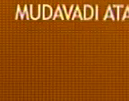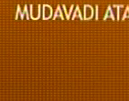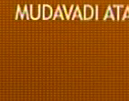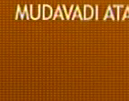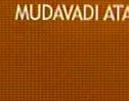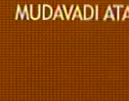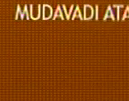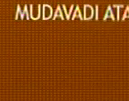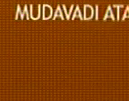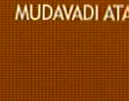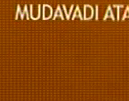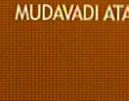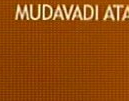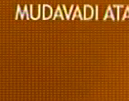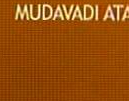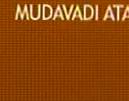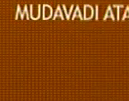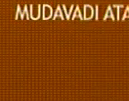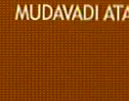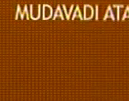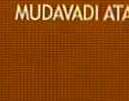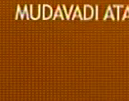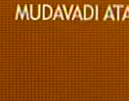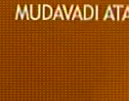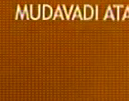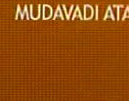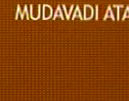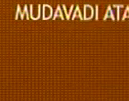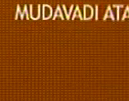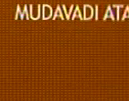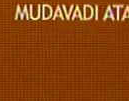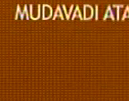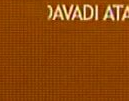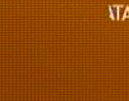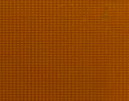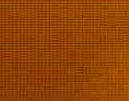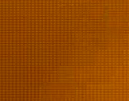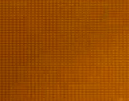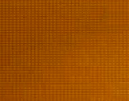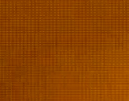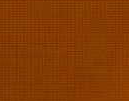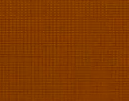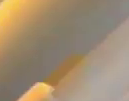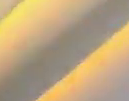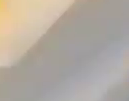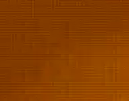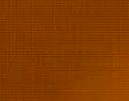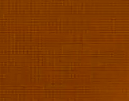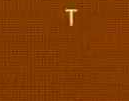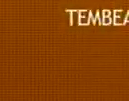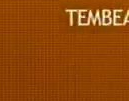jibu lipatikane kuhusiana na mauaji ya marehemu Ronald Lubya wa kampuni ya sukari ya Mumias.